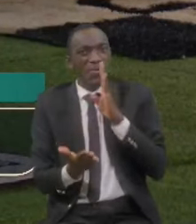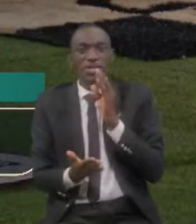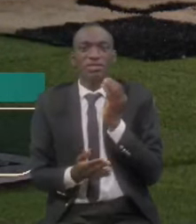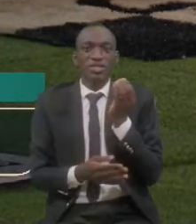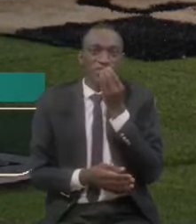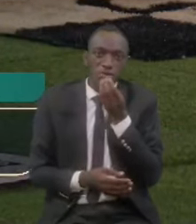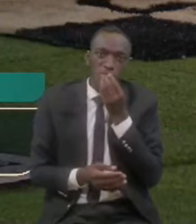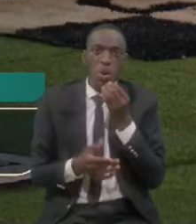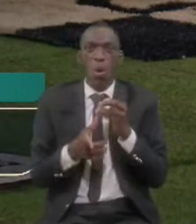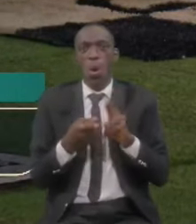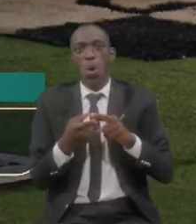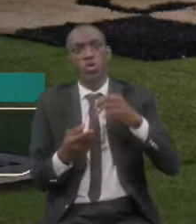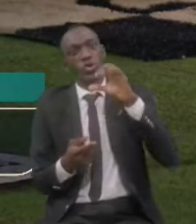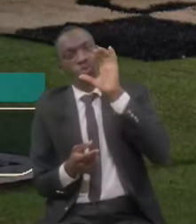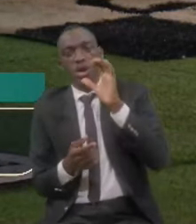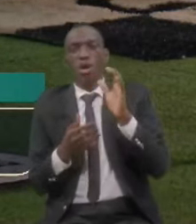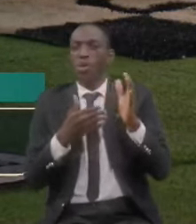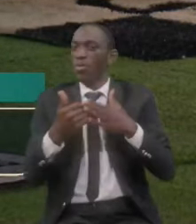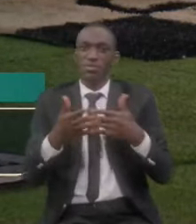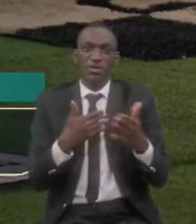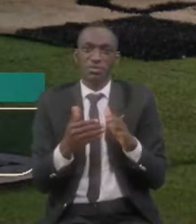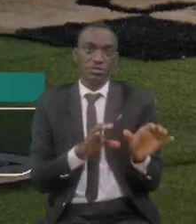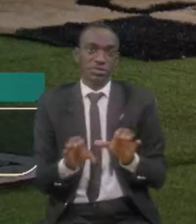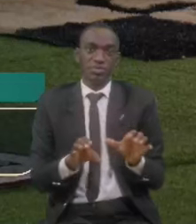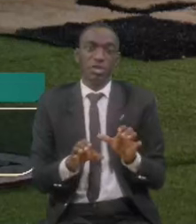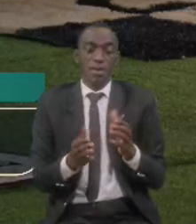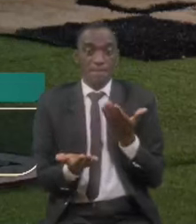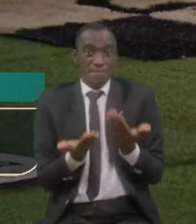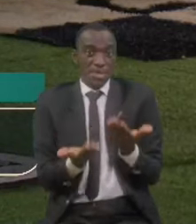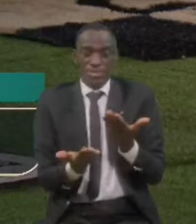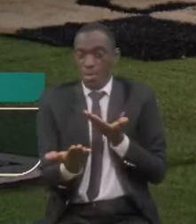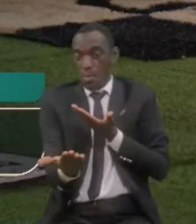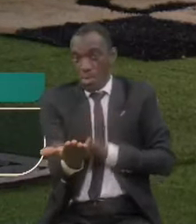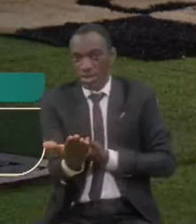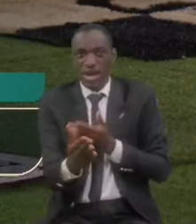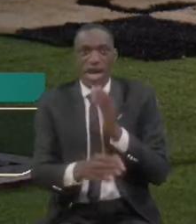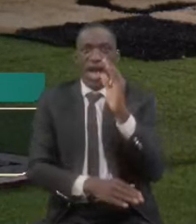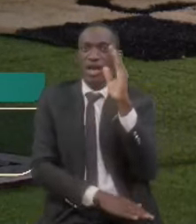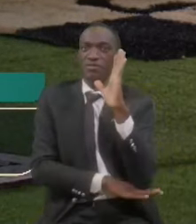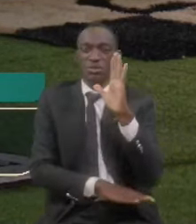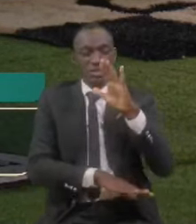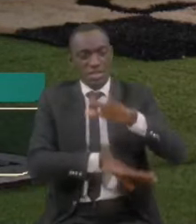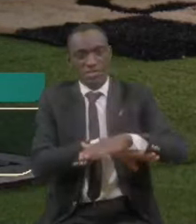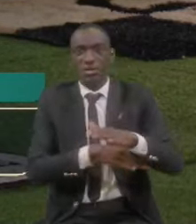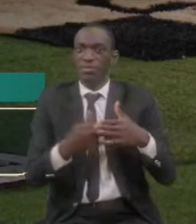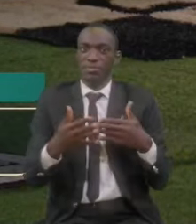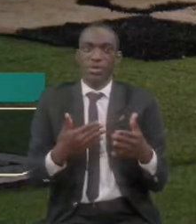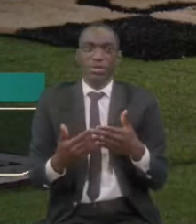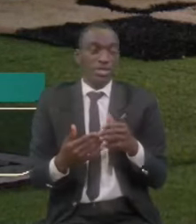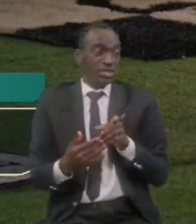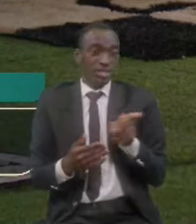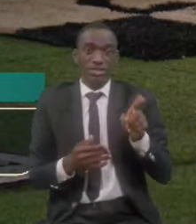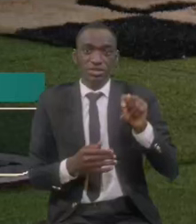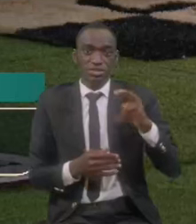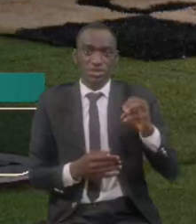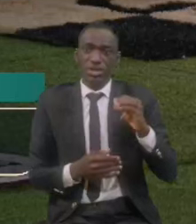fasse quoi que ce soit le matin ou l'après-midi ou le soir, il avait le